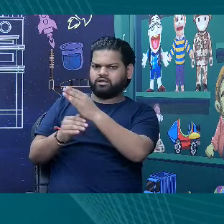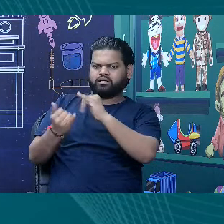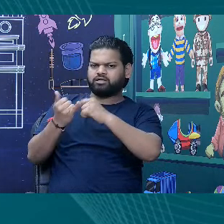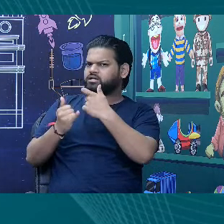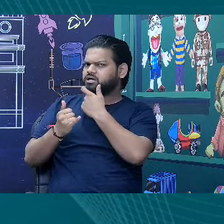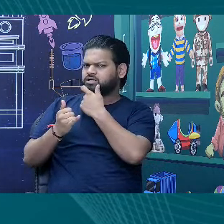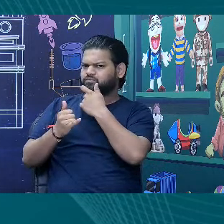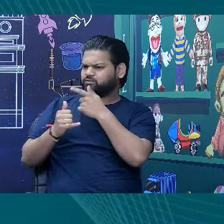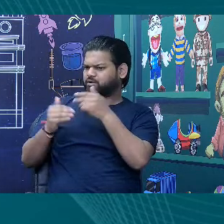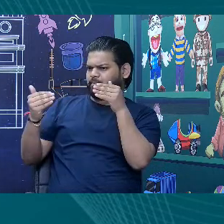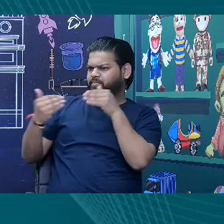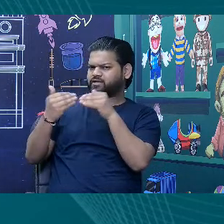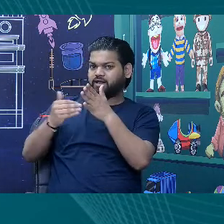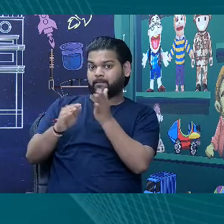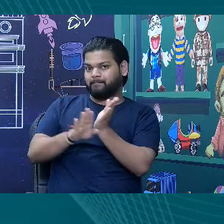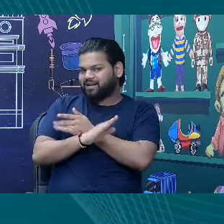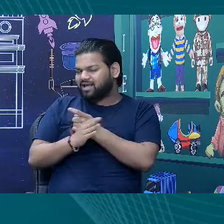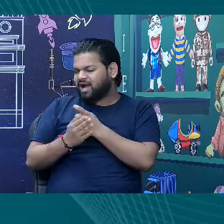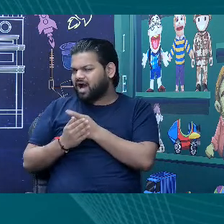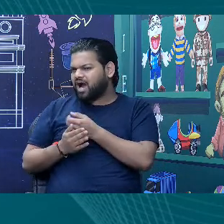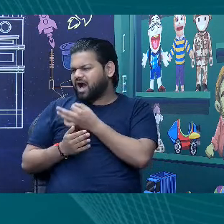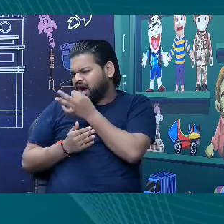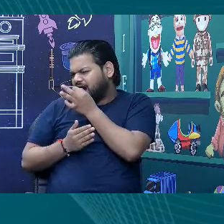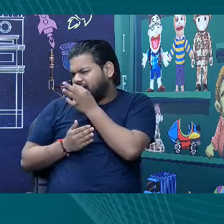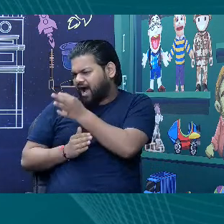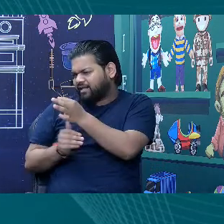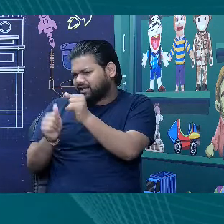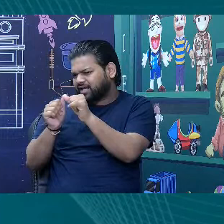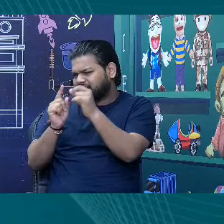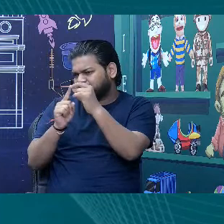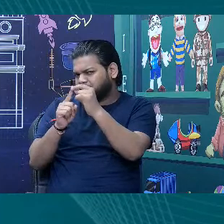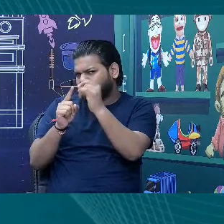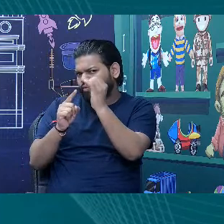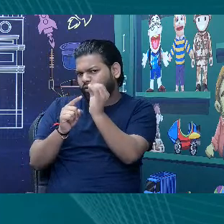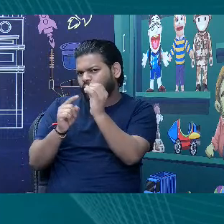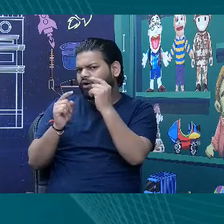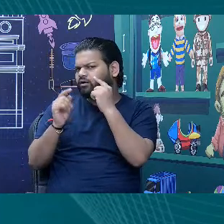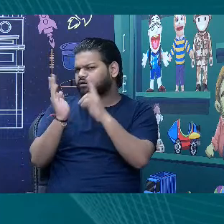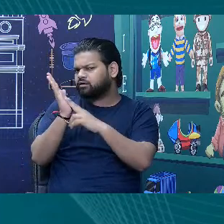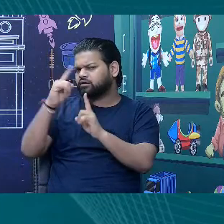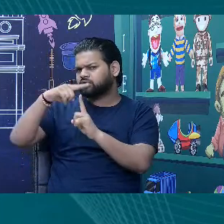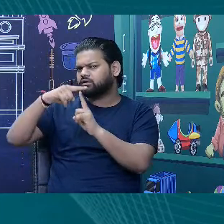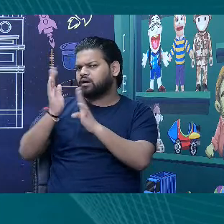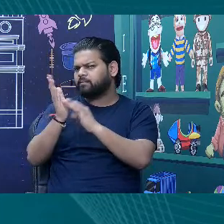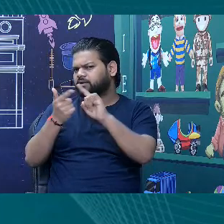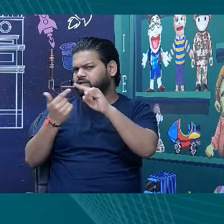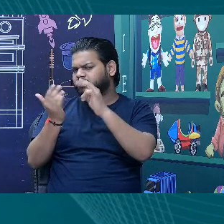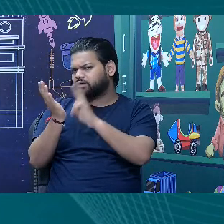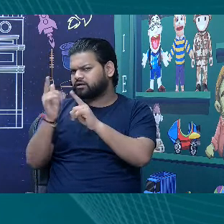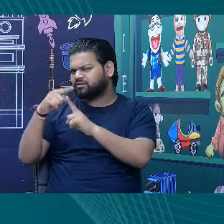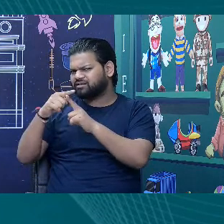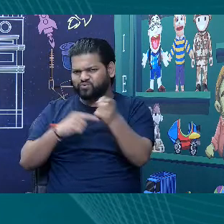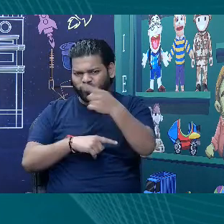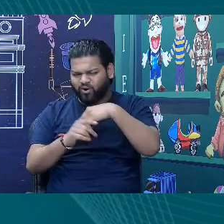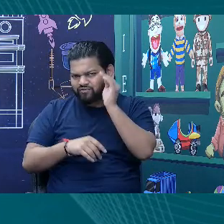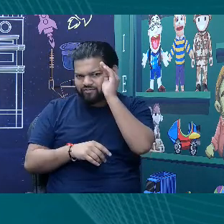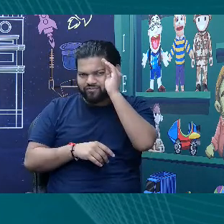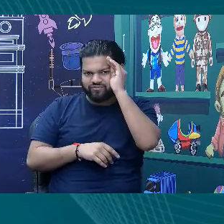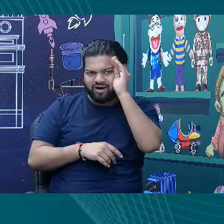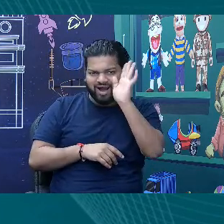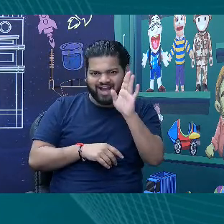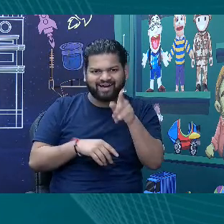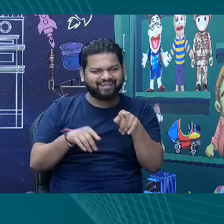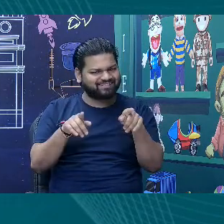है, सुना है आपने पहले? Yes, I think generally we listen about the appointment from doctor.